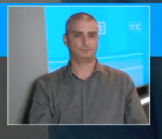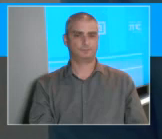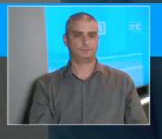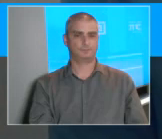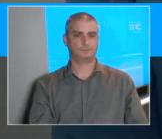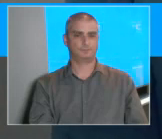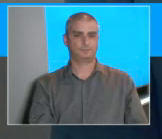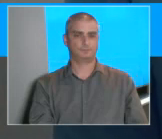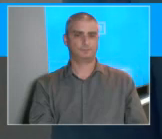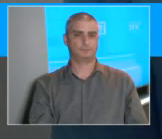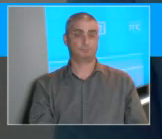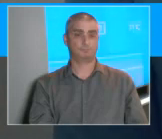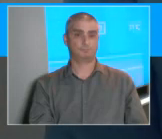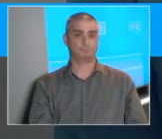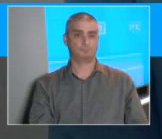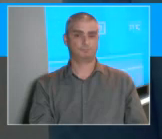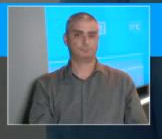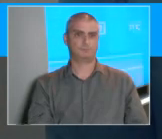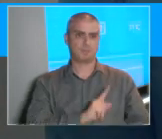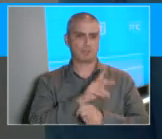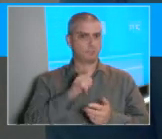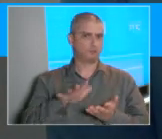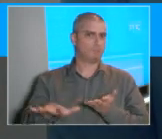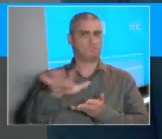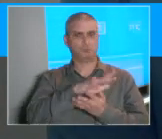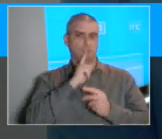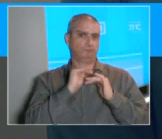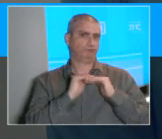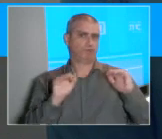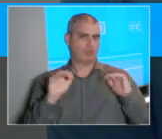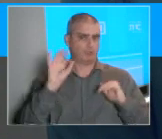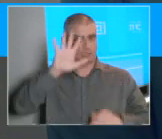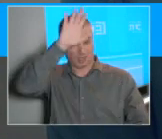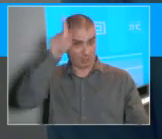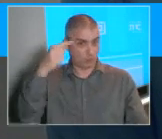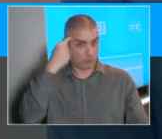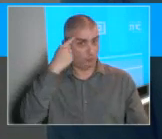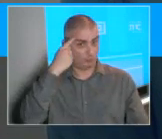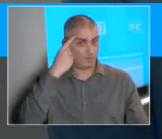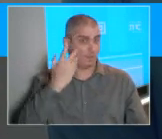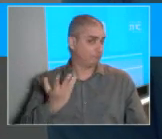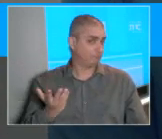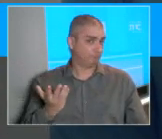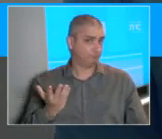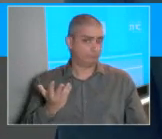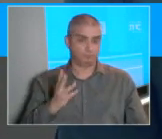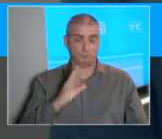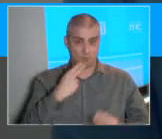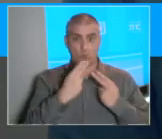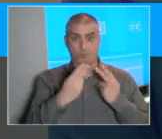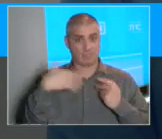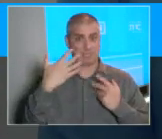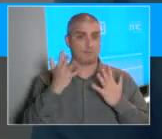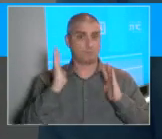בינתיים הזירה די שקטה, הזירה האיראנית. את חושבת שהתגובה